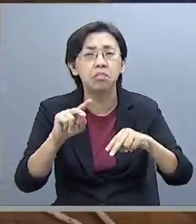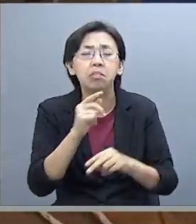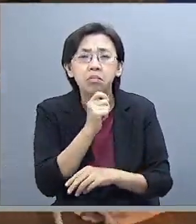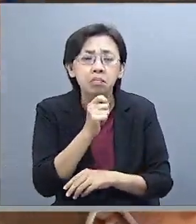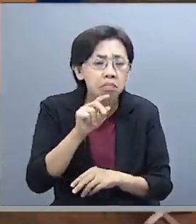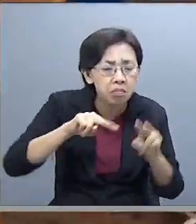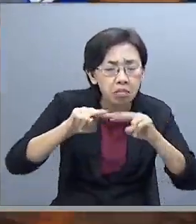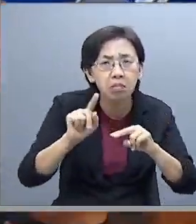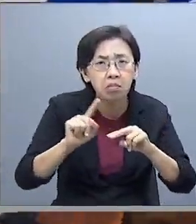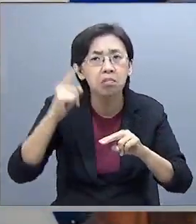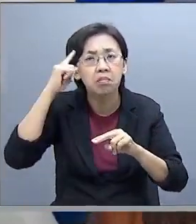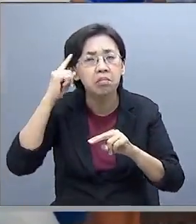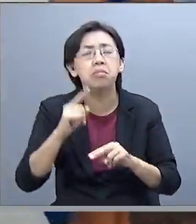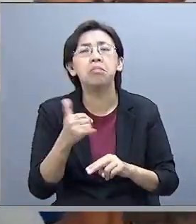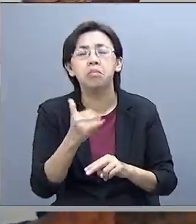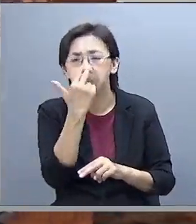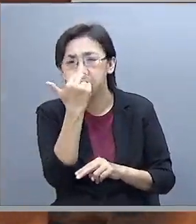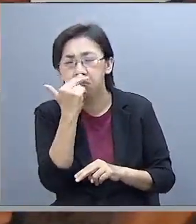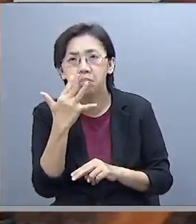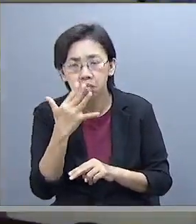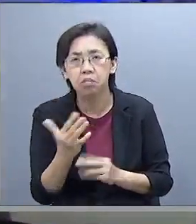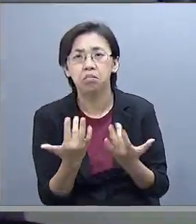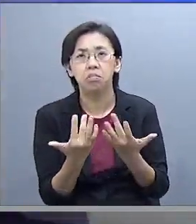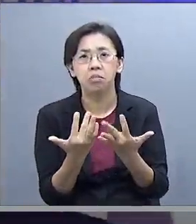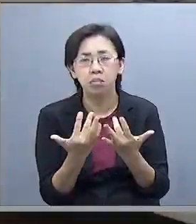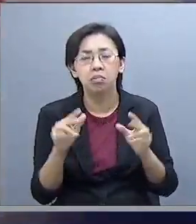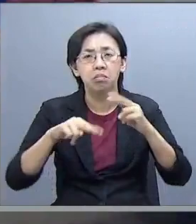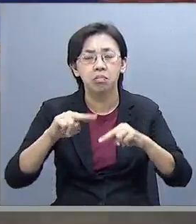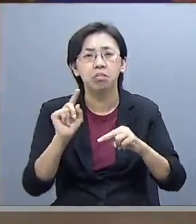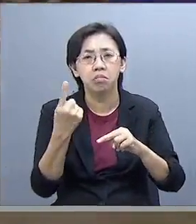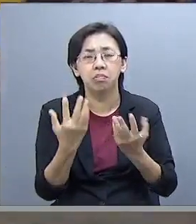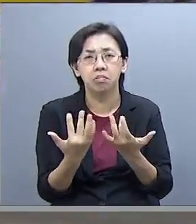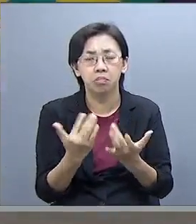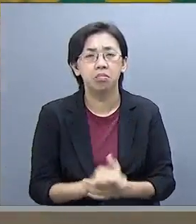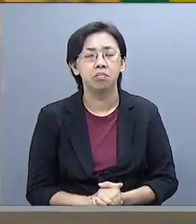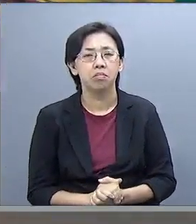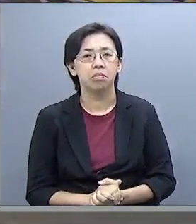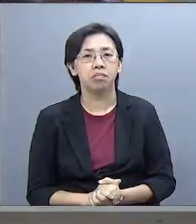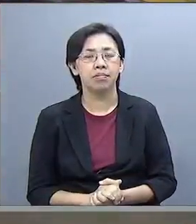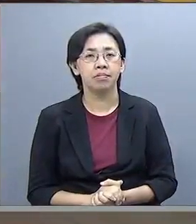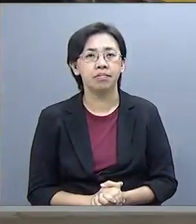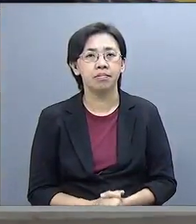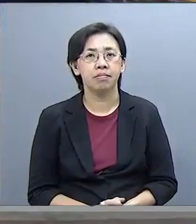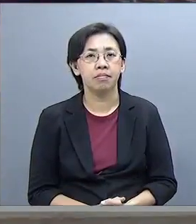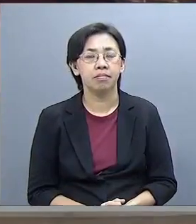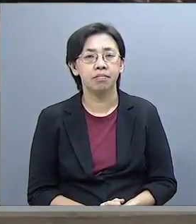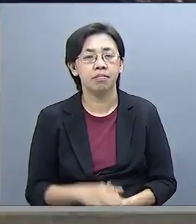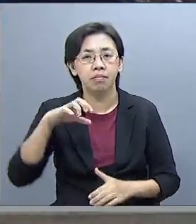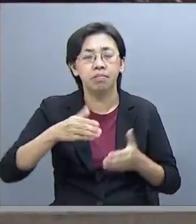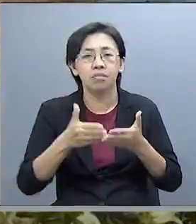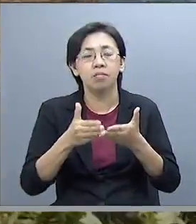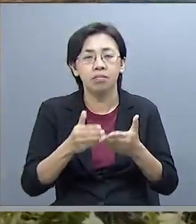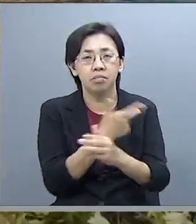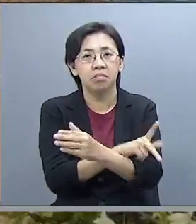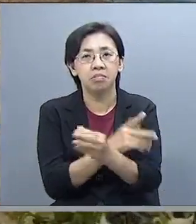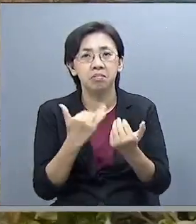าน่าจะเกิดจากความประมาทแต่ยังคงต้องรอสอบปากคำอีกครั้งหนึ่งนะคะทั้งนี้เจ้าท่าภูเก็ตได้สั่งห้